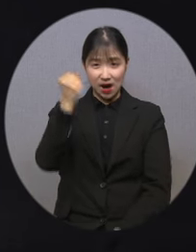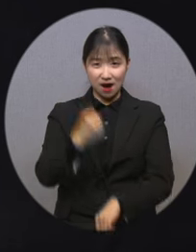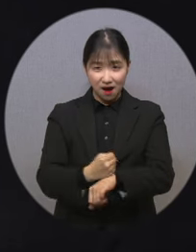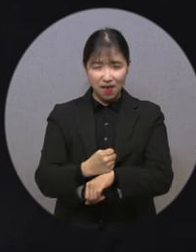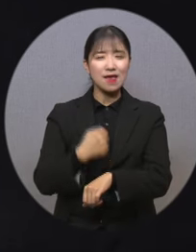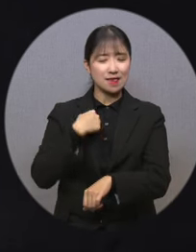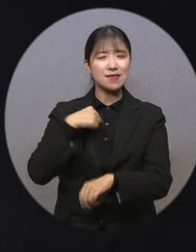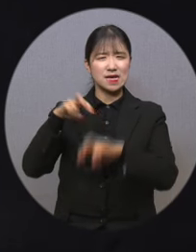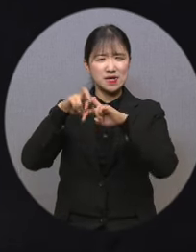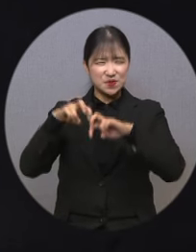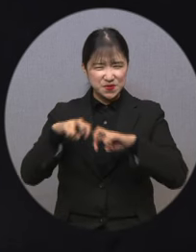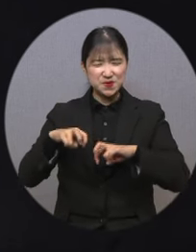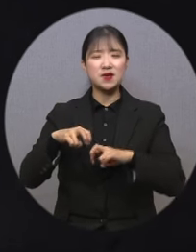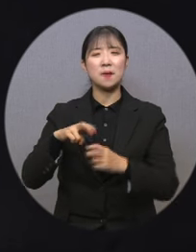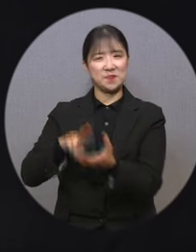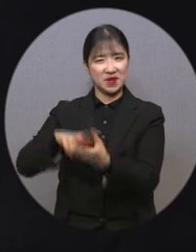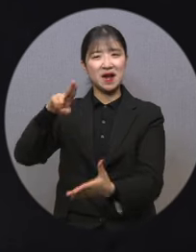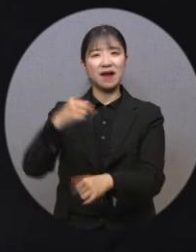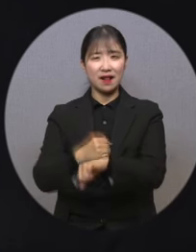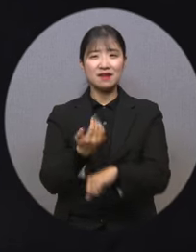나를 그렇게 겁을 내는지